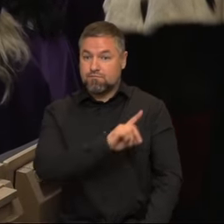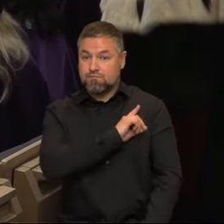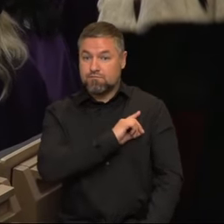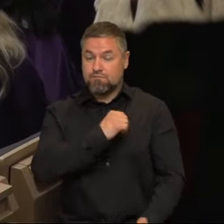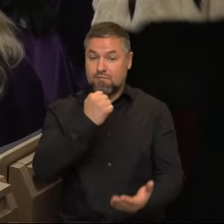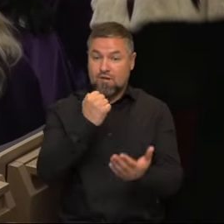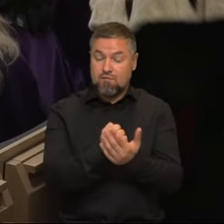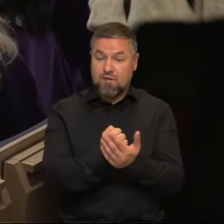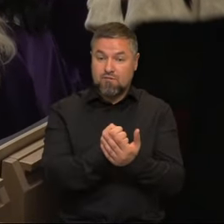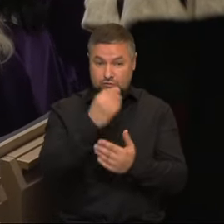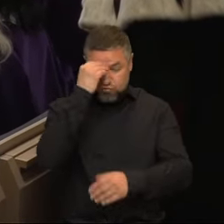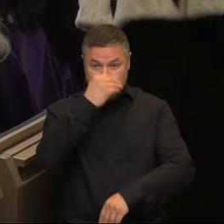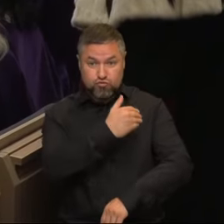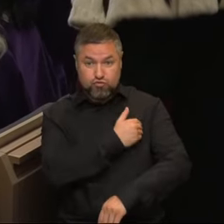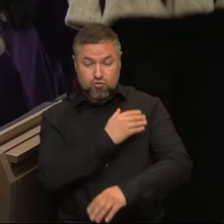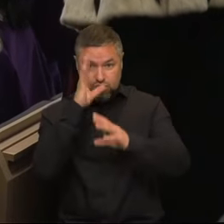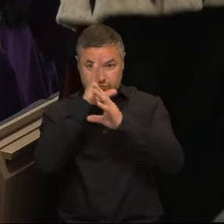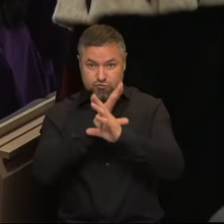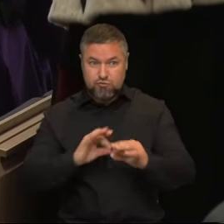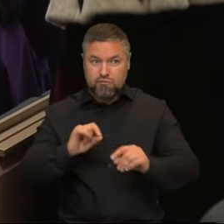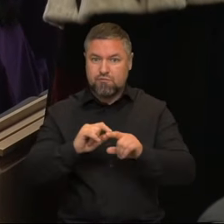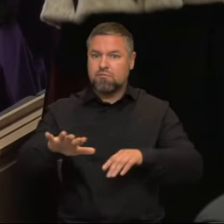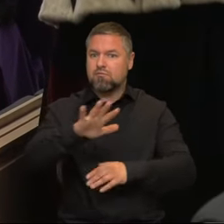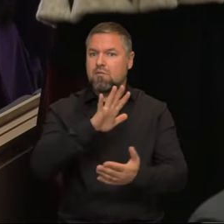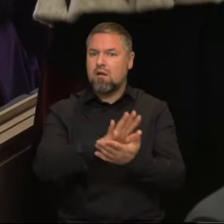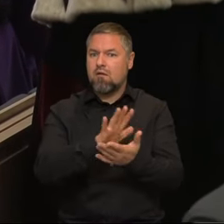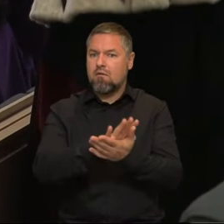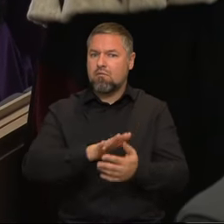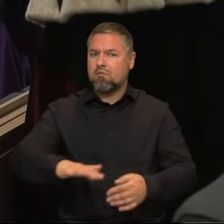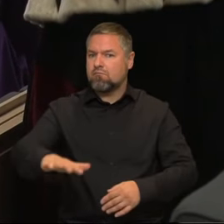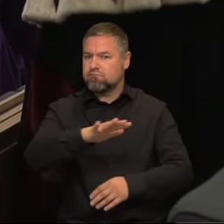Przestrzegać prawa uczelni i szanować jej obyczaje.